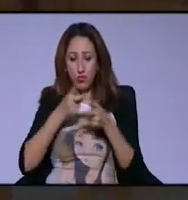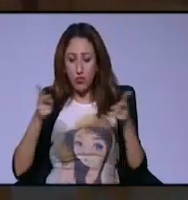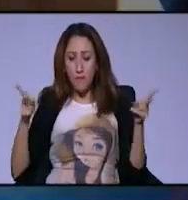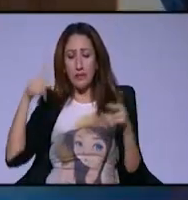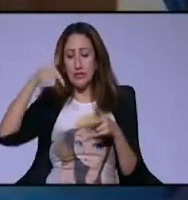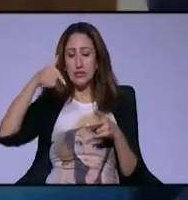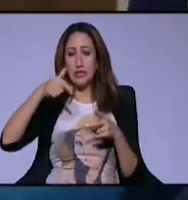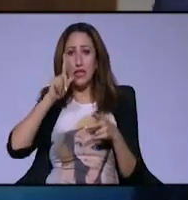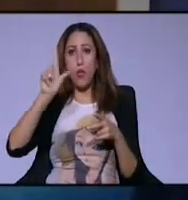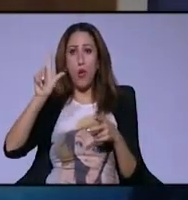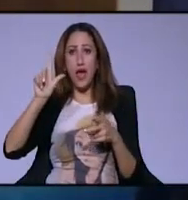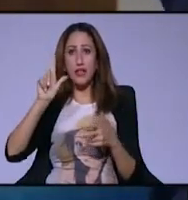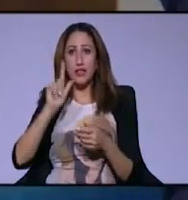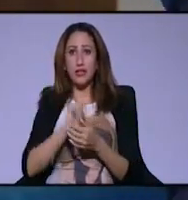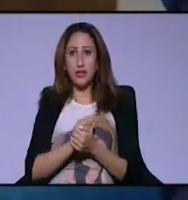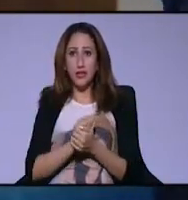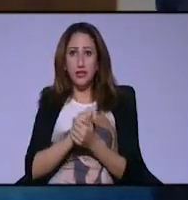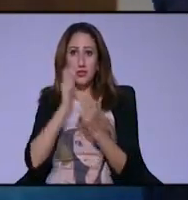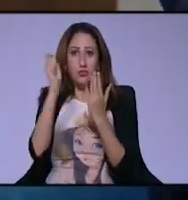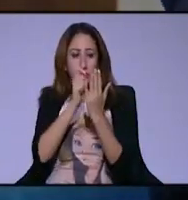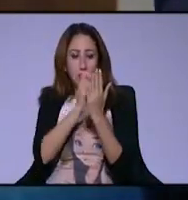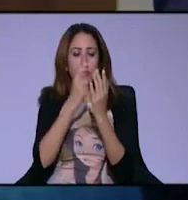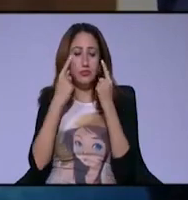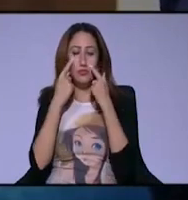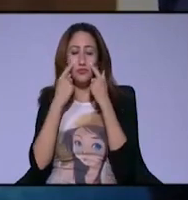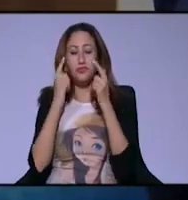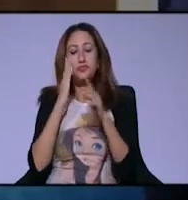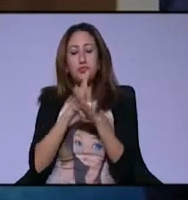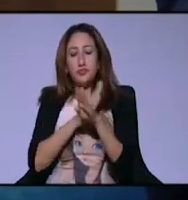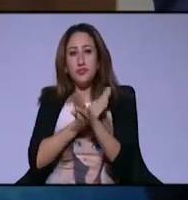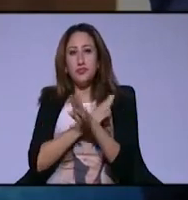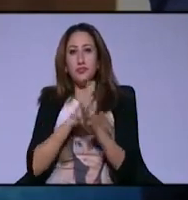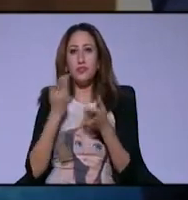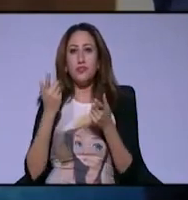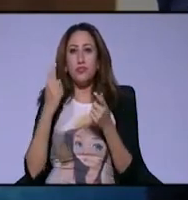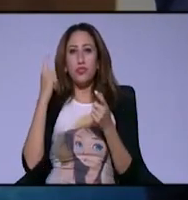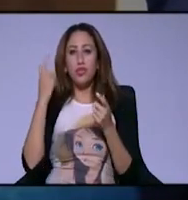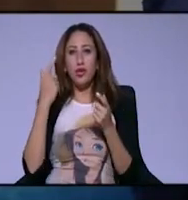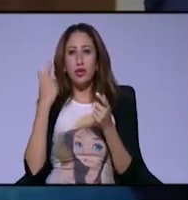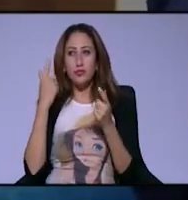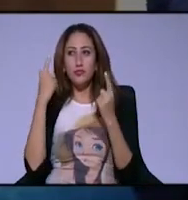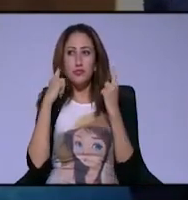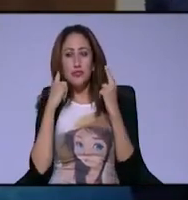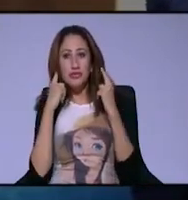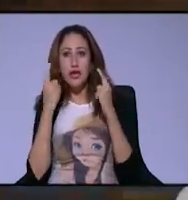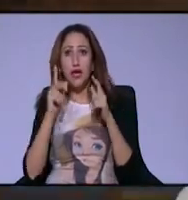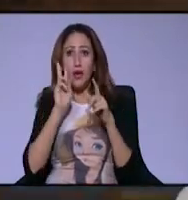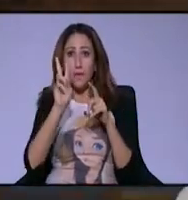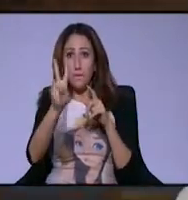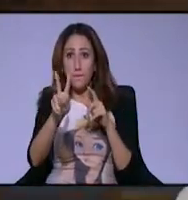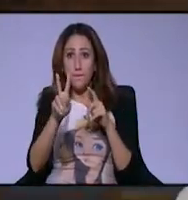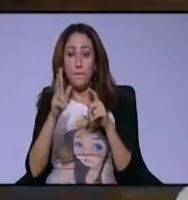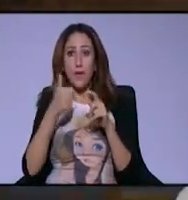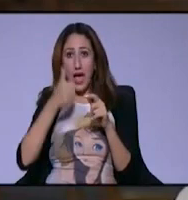لأن لقيت إن الكتابة بتعوق الرؤية وبتشغل المشاهد حتى عن سماع اللغة.